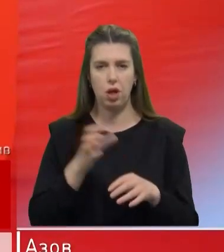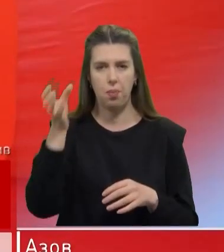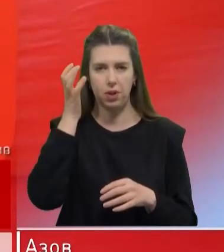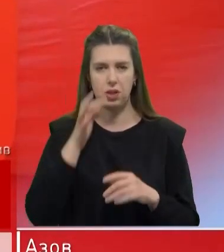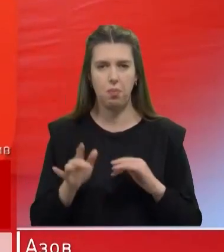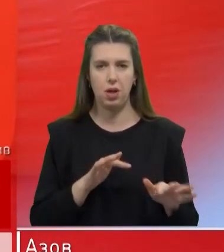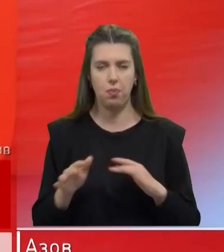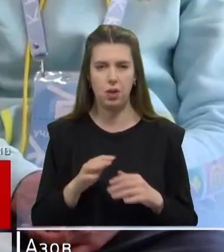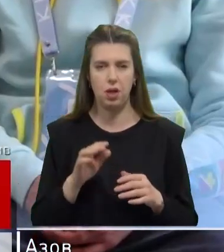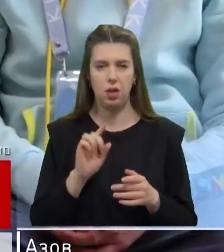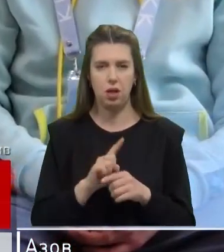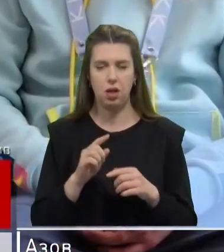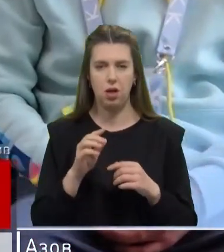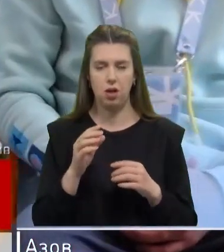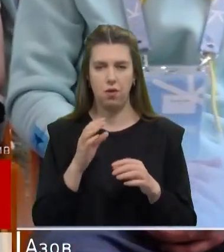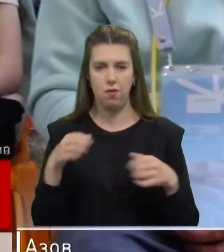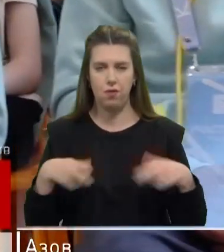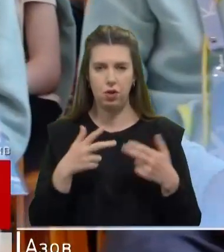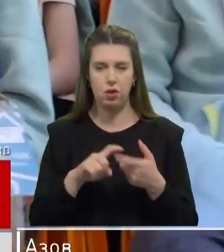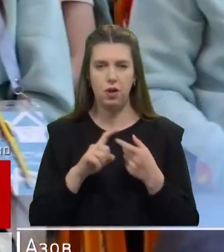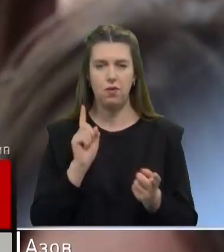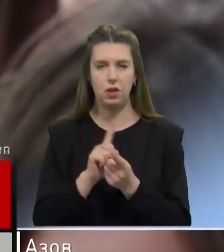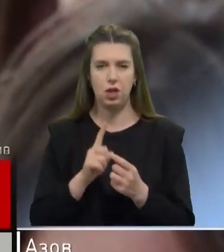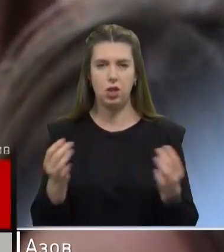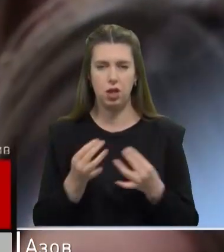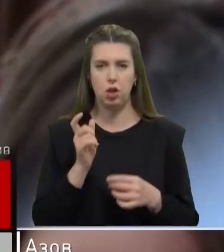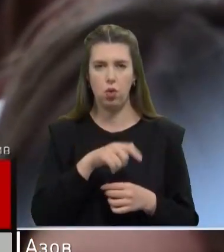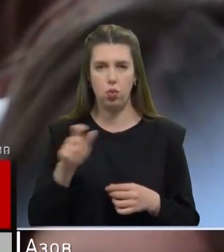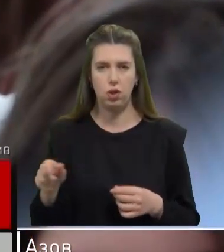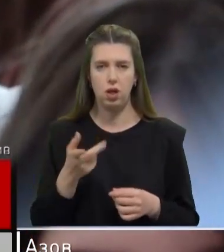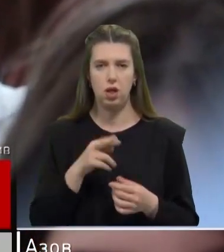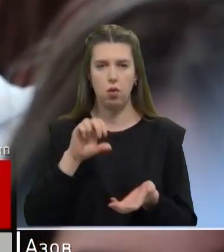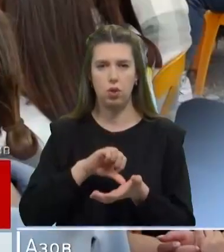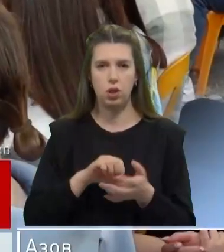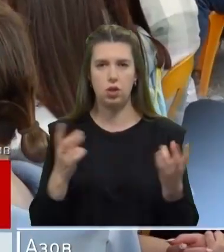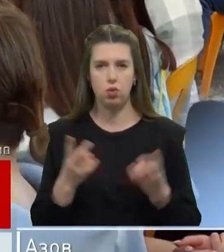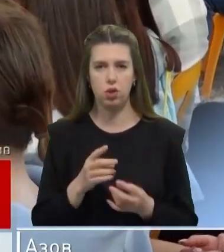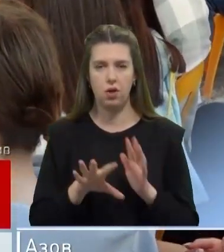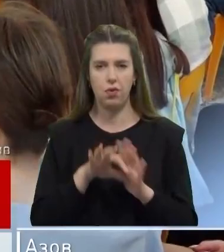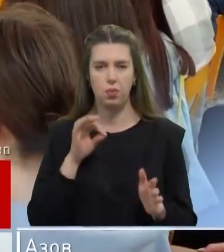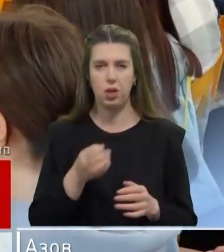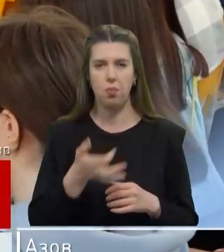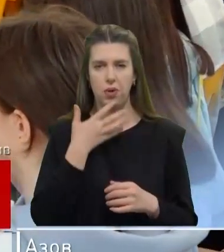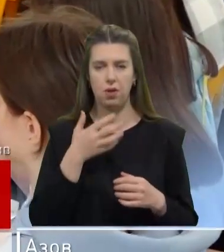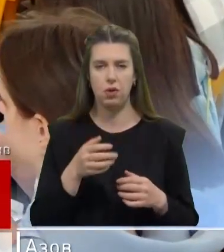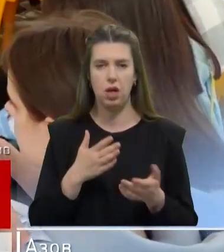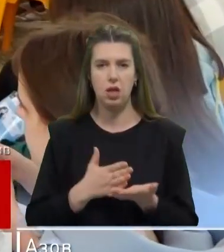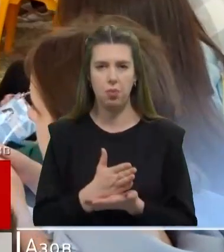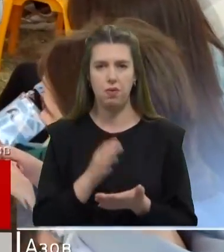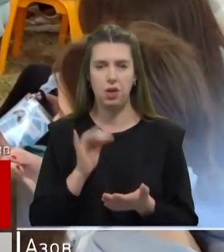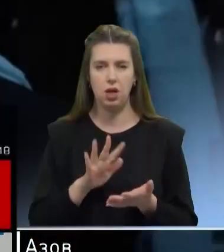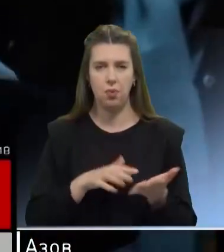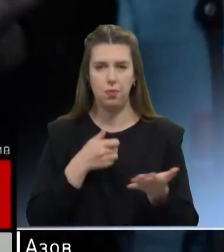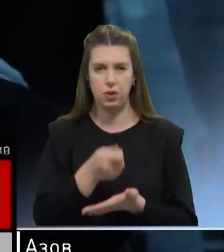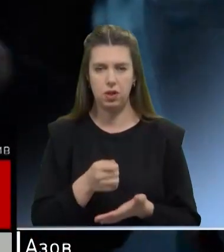образовательные мероприятия в интерактивном формате, а также встречи с интересными людьми. Для участия необходимо выбрать понравившуюся направление и